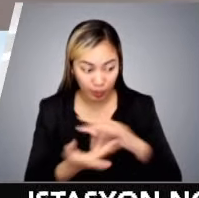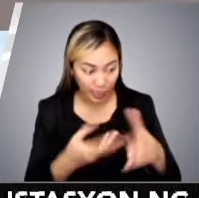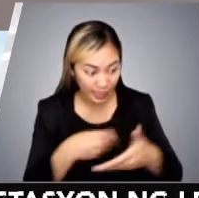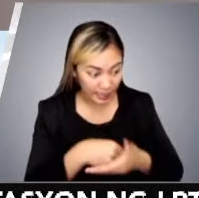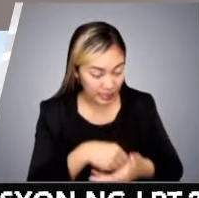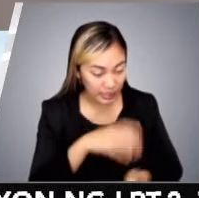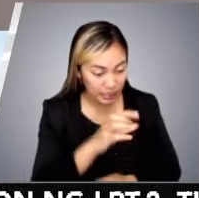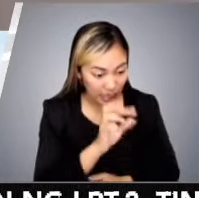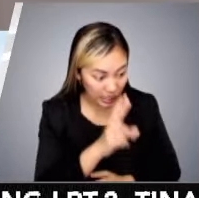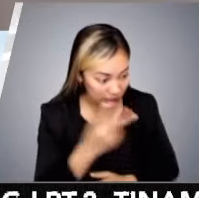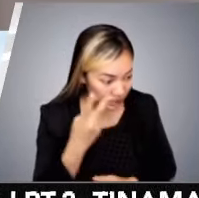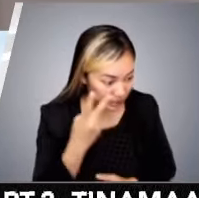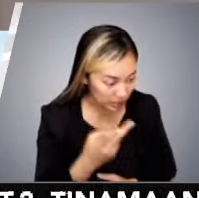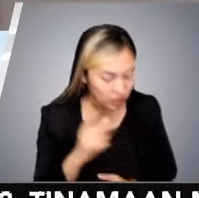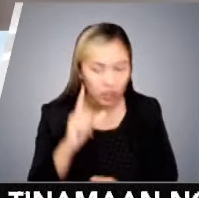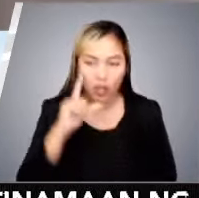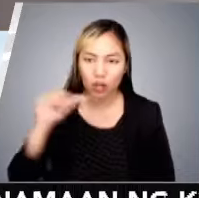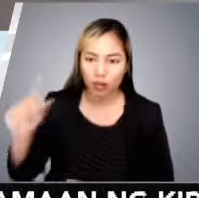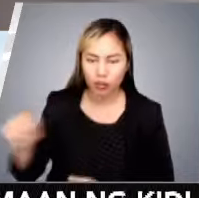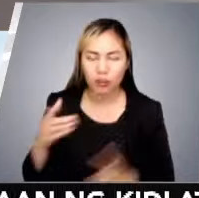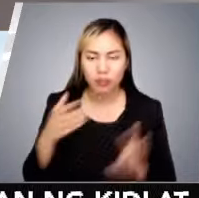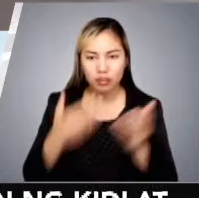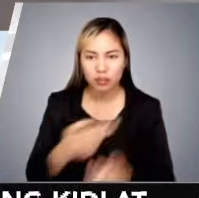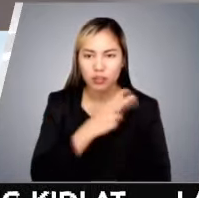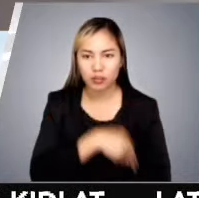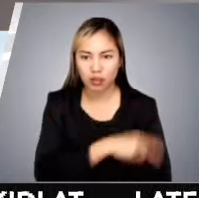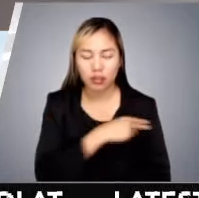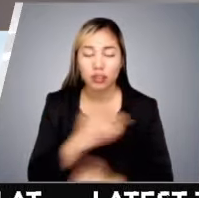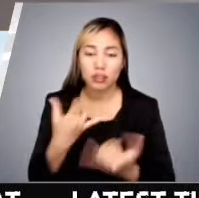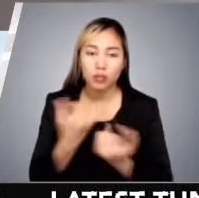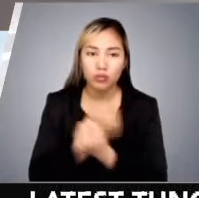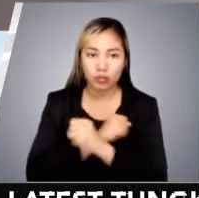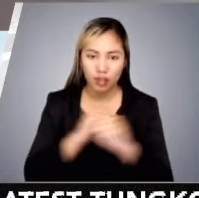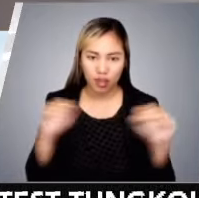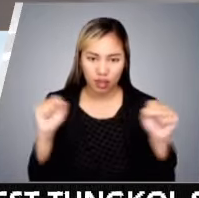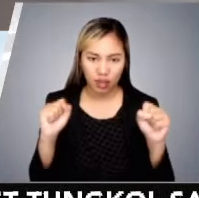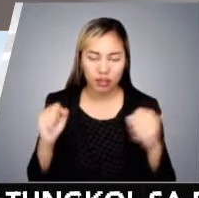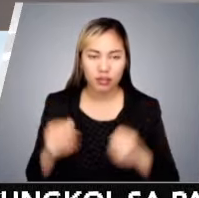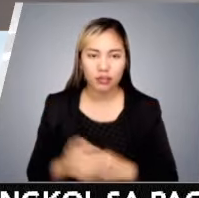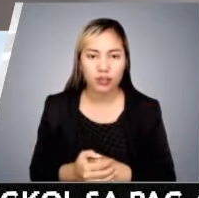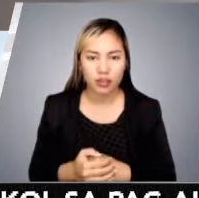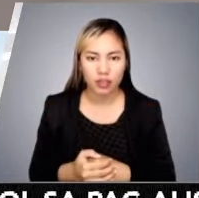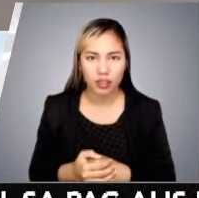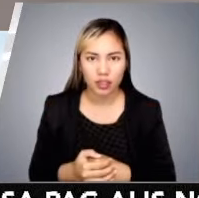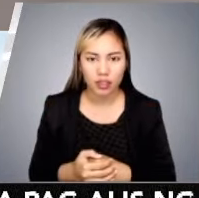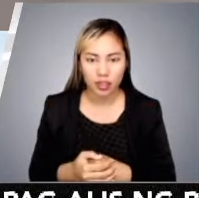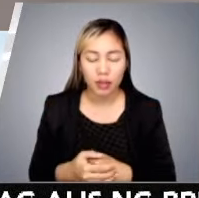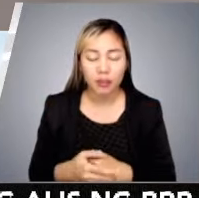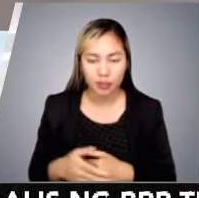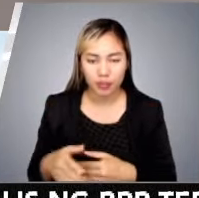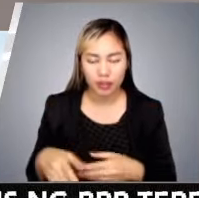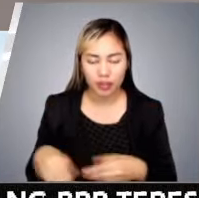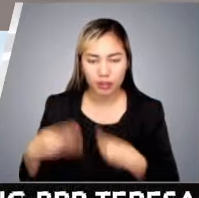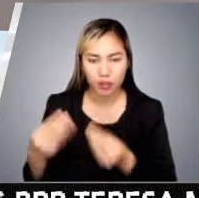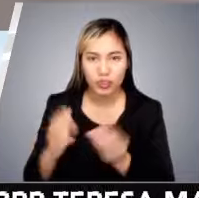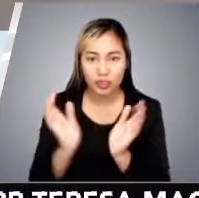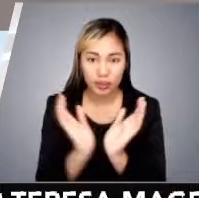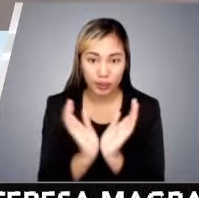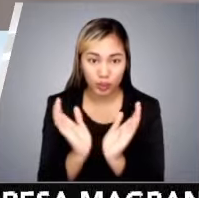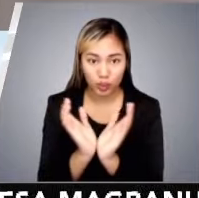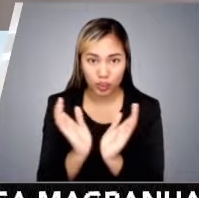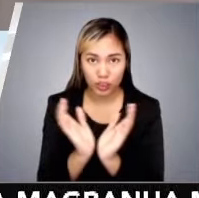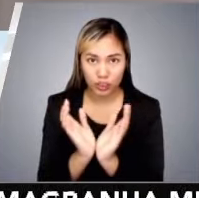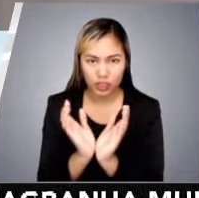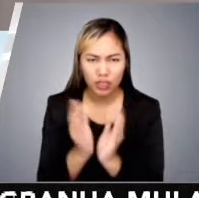at ngayon nasa maayos ng kondisyon. Na-turn over na rin sa DSWD ang sanggol habang patuloy na hinahanap ng mga otoridad